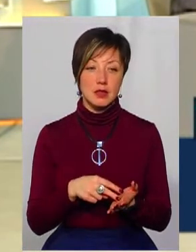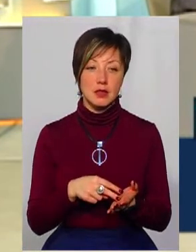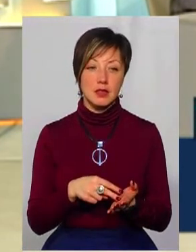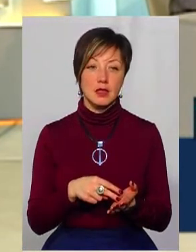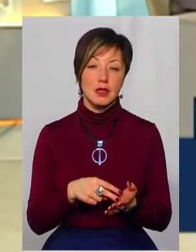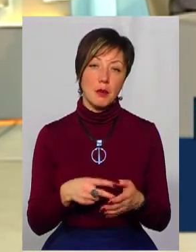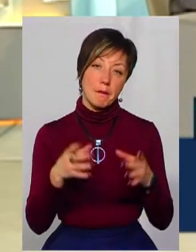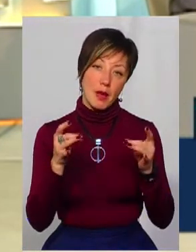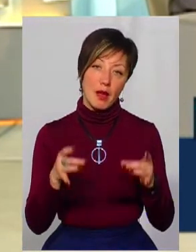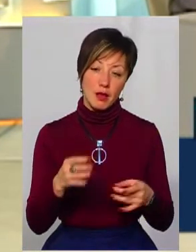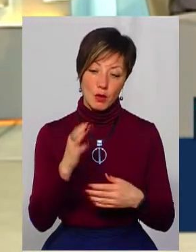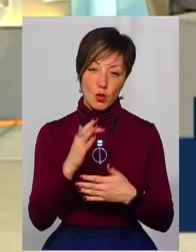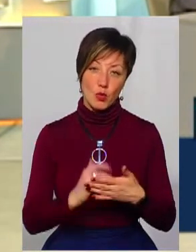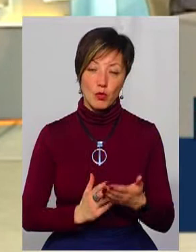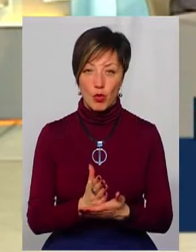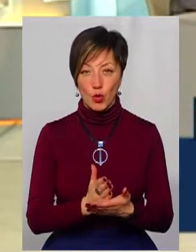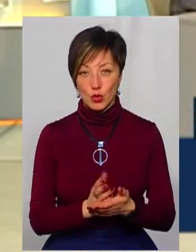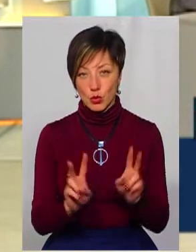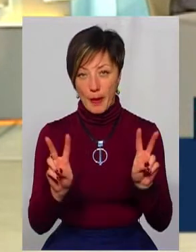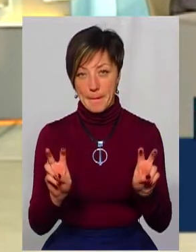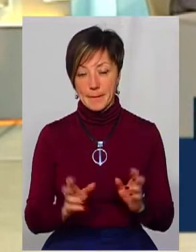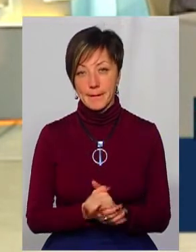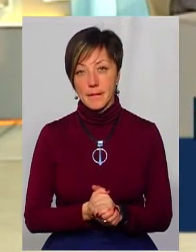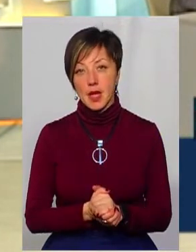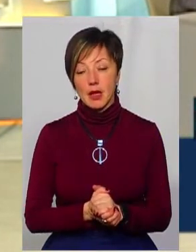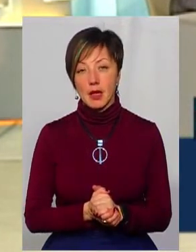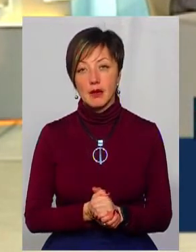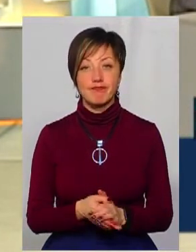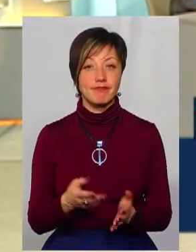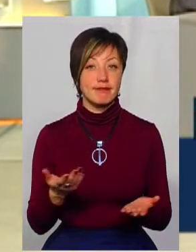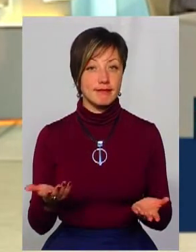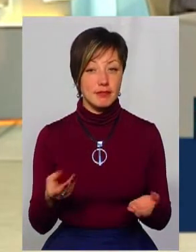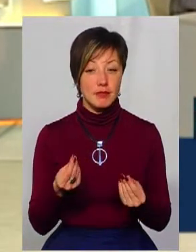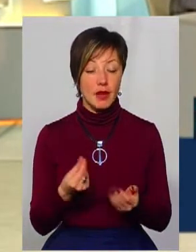вартість пакету, вартість послуг, називаємо це так. Вартість послуг